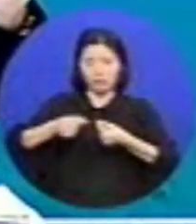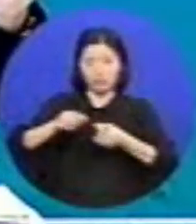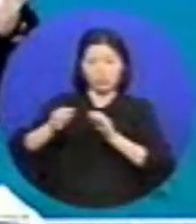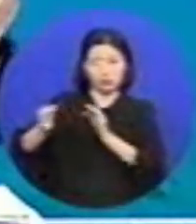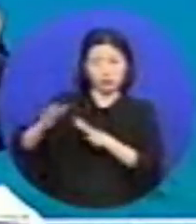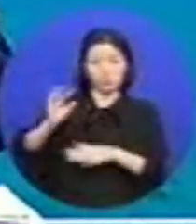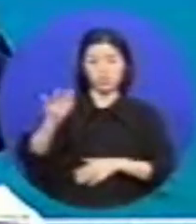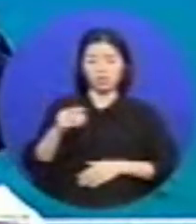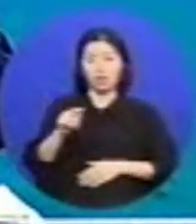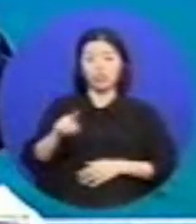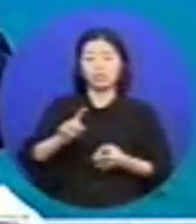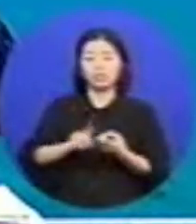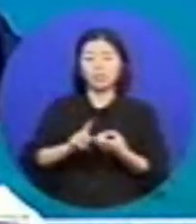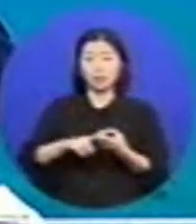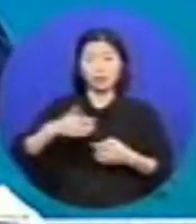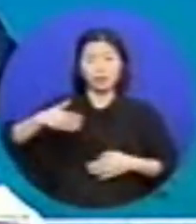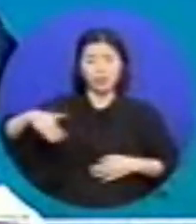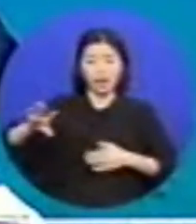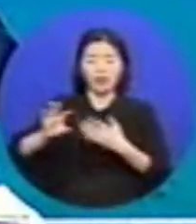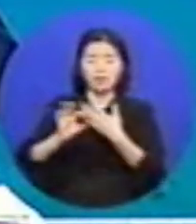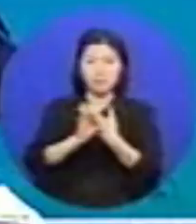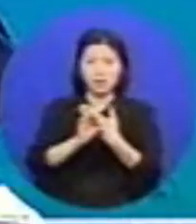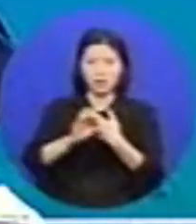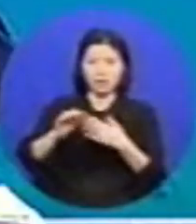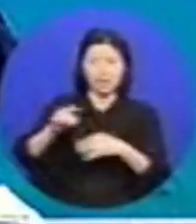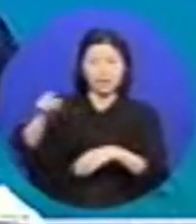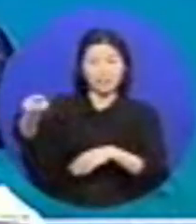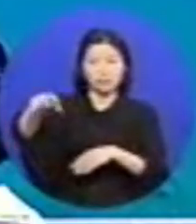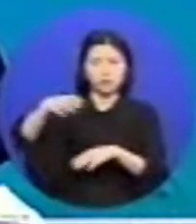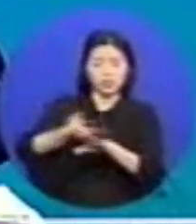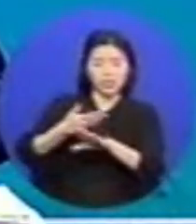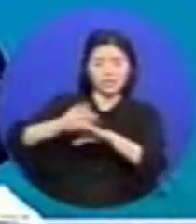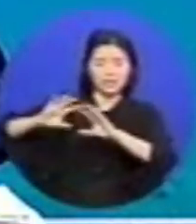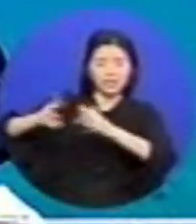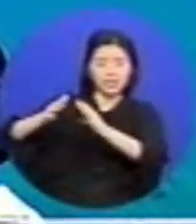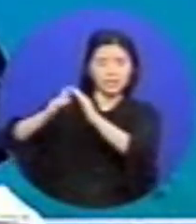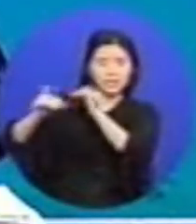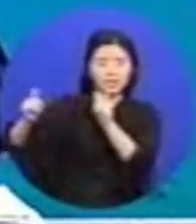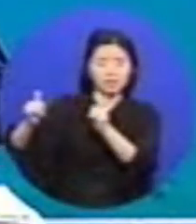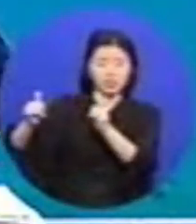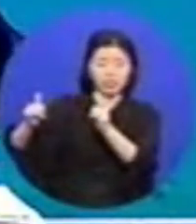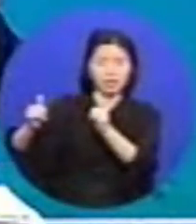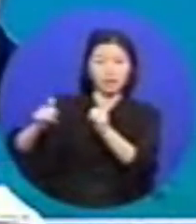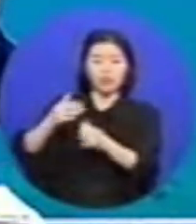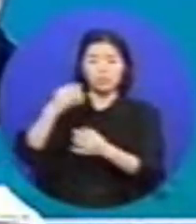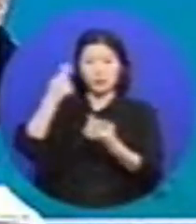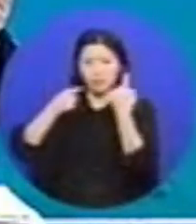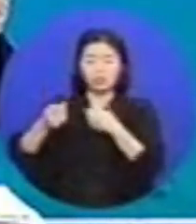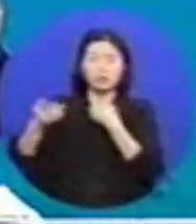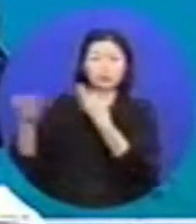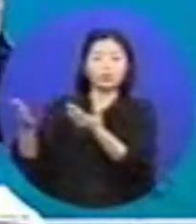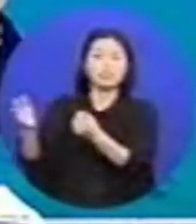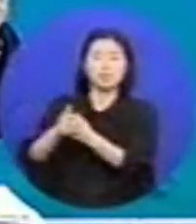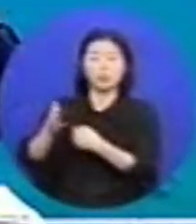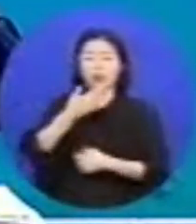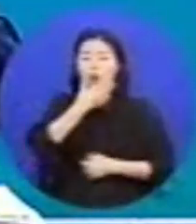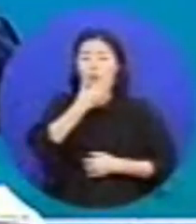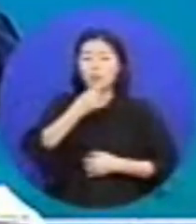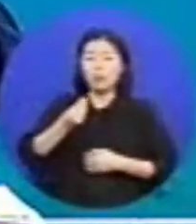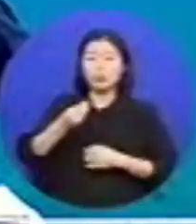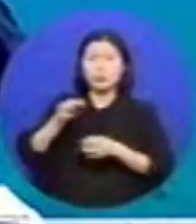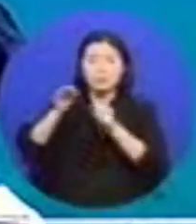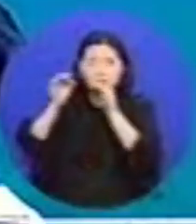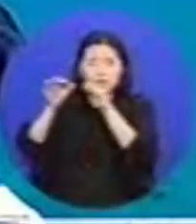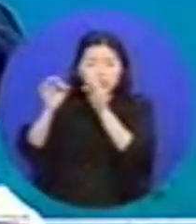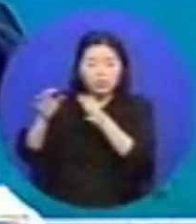갔다가는 현지인들의 마음의 상처를 주기가 딱 좋으니까 복음을 전하러 가서 그 현지인들